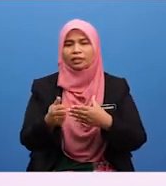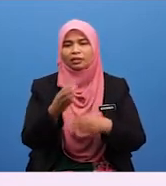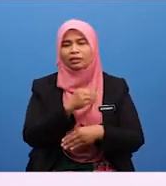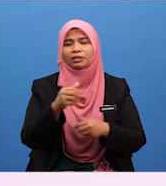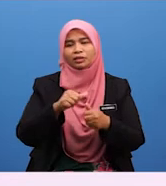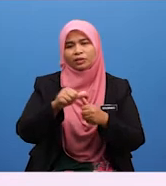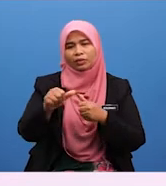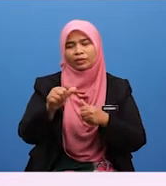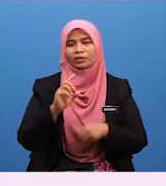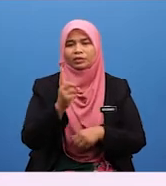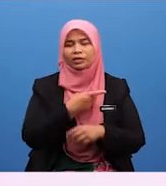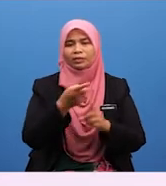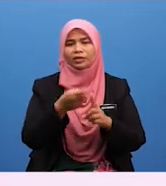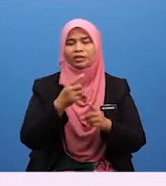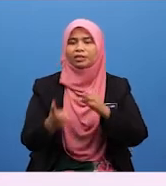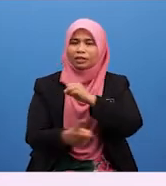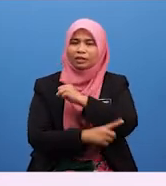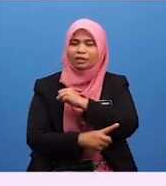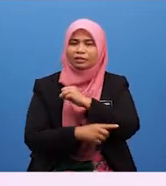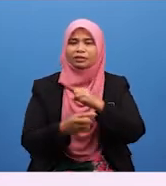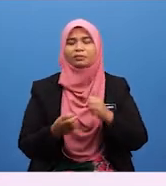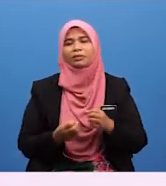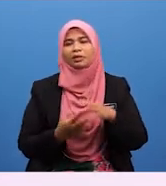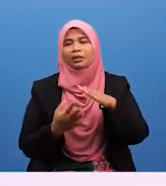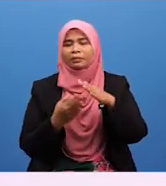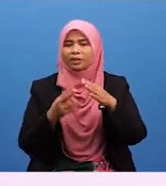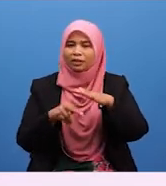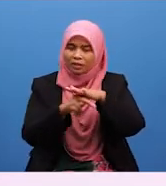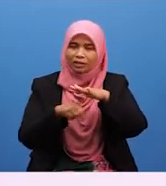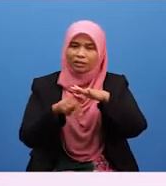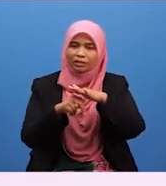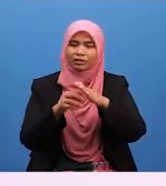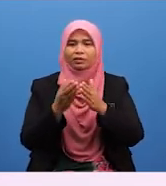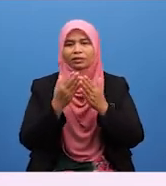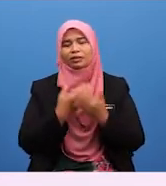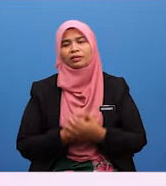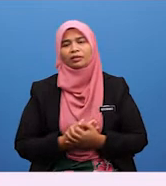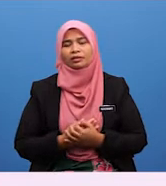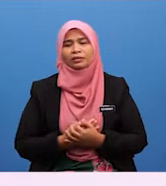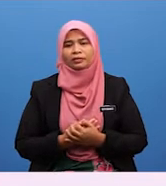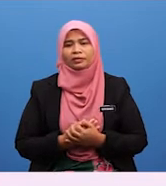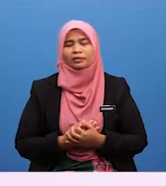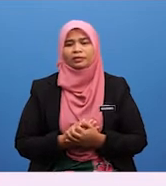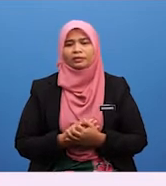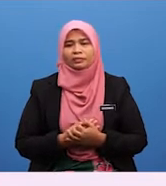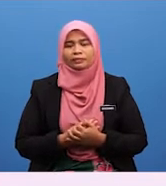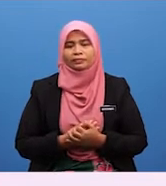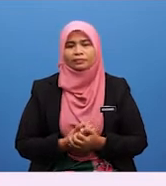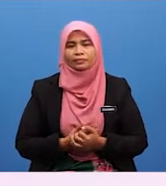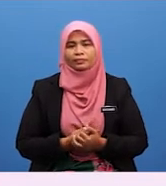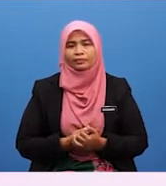dan jauhkanlah kami dari azab api neraka. Amin ya Rabbal Alamin.